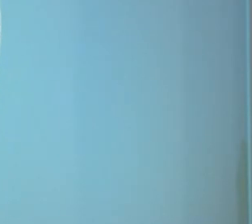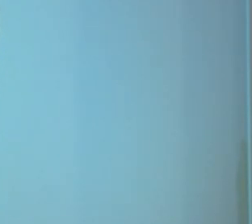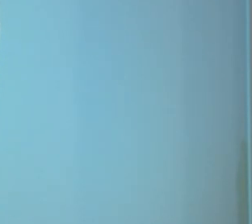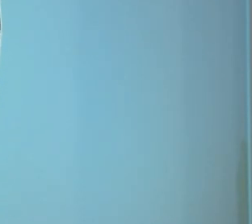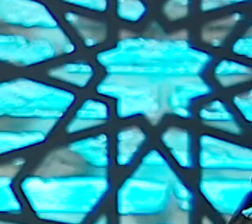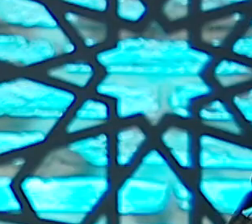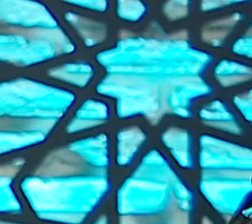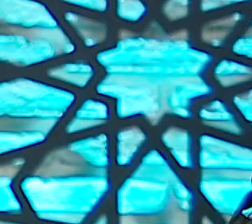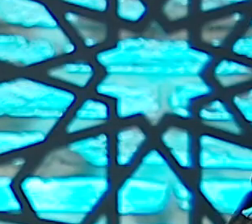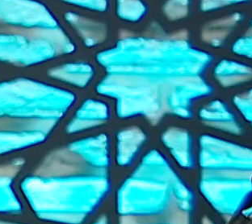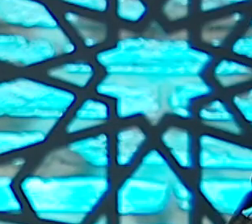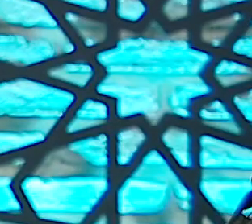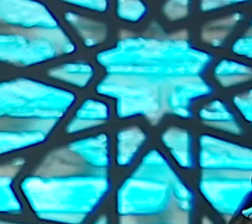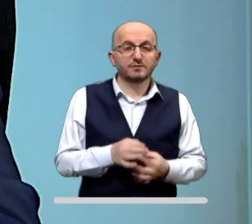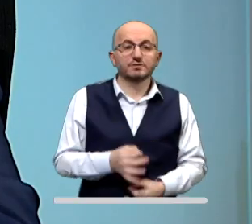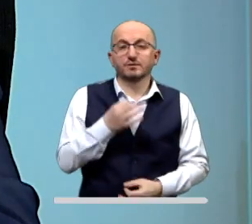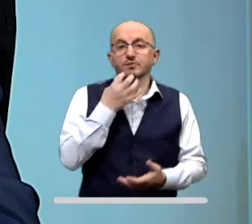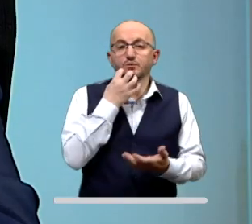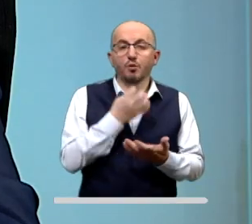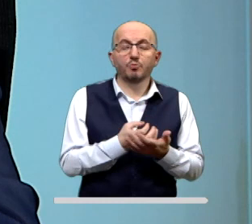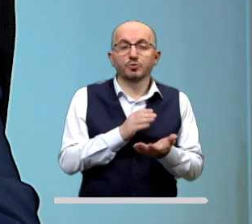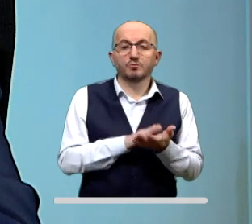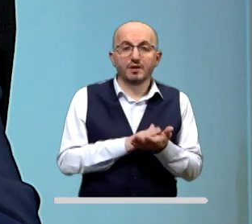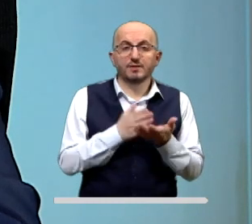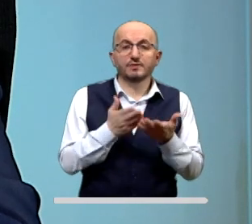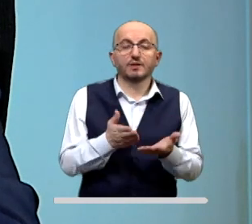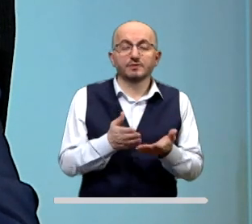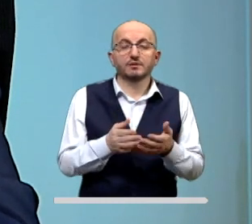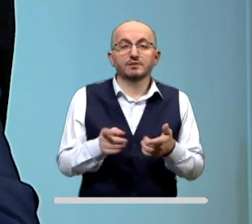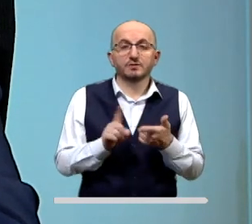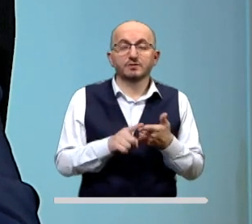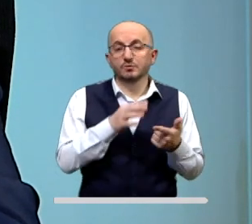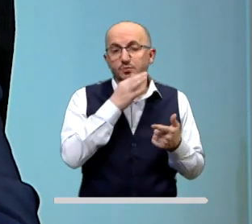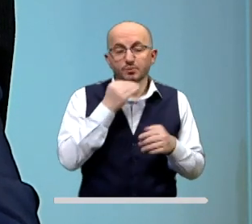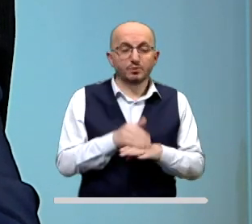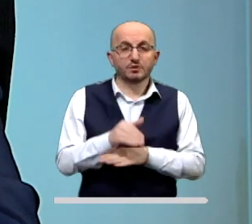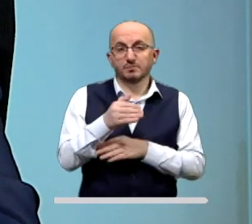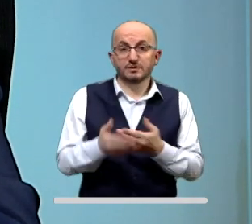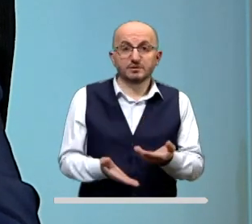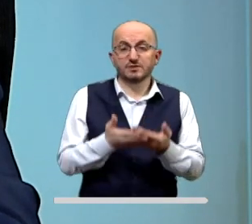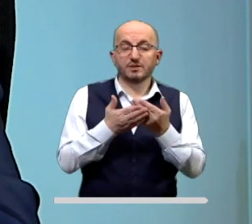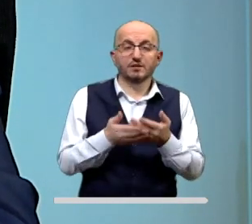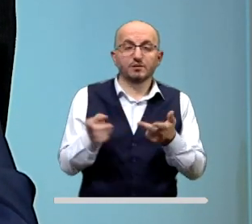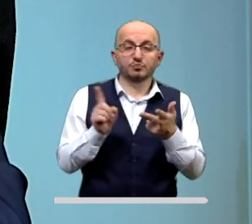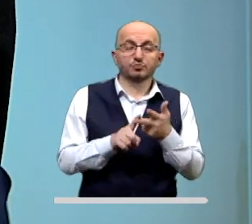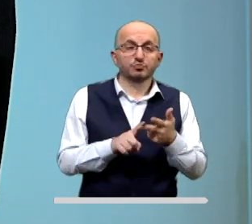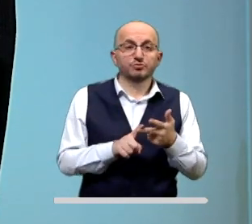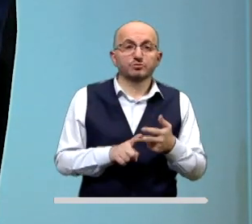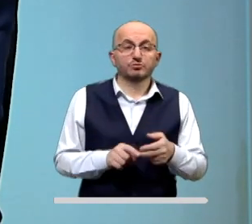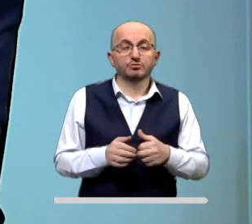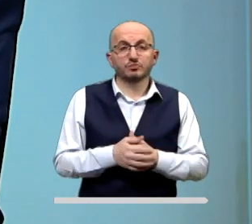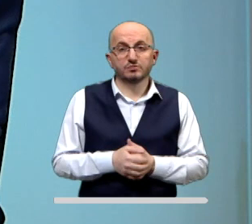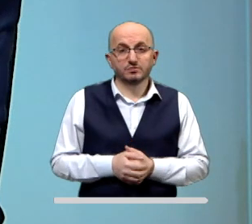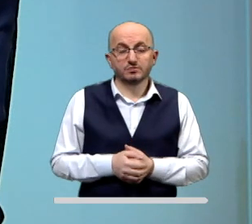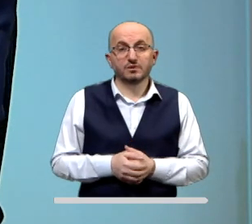yoksa onlara yardımcı olmak Yani insanın ömrünü bir bereketlendirir iki huzurlu yaşamasını sağlar üç Hani